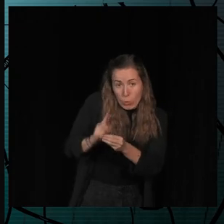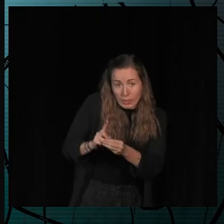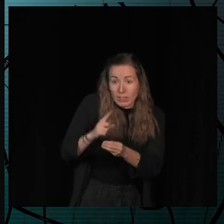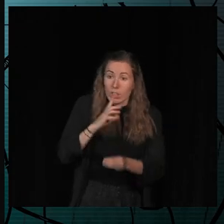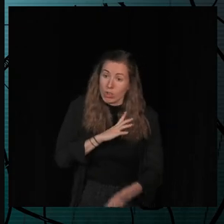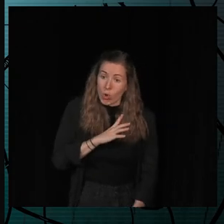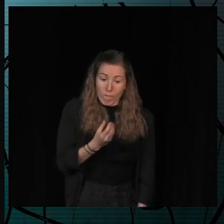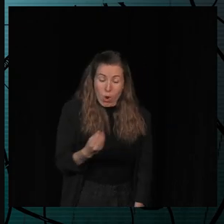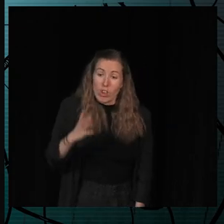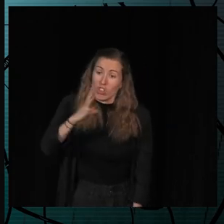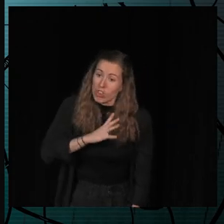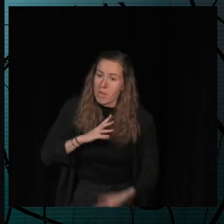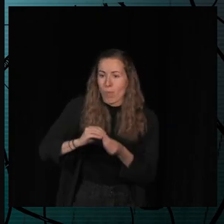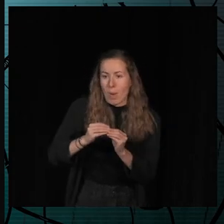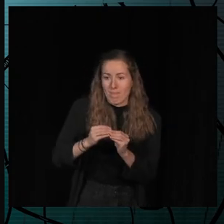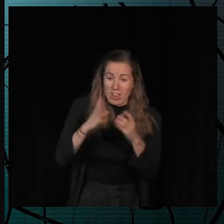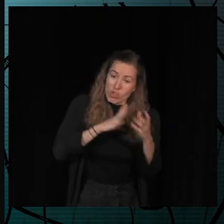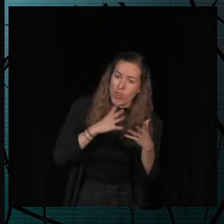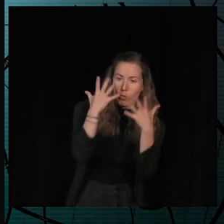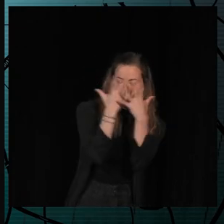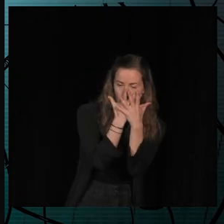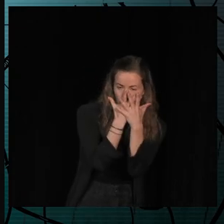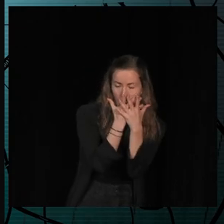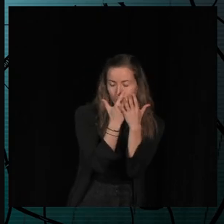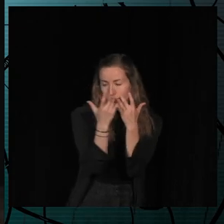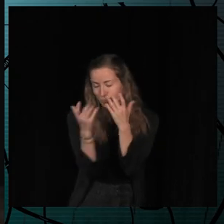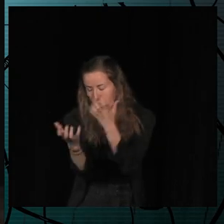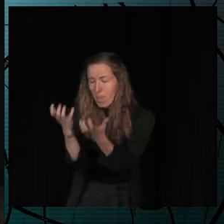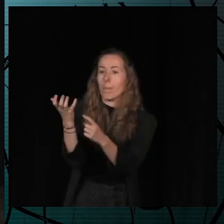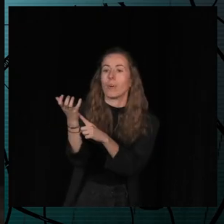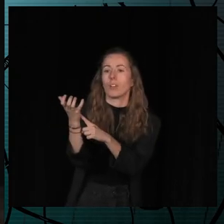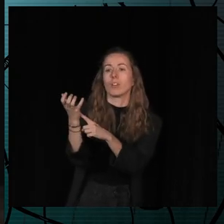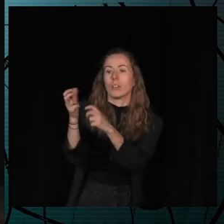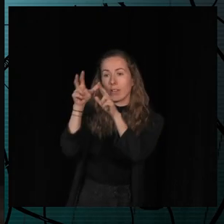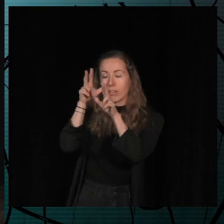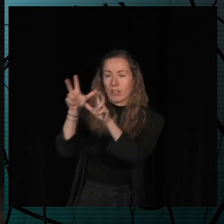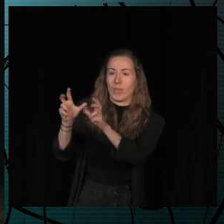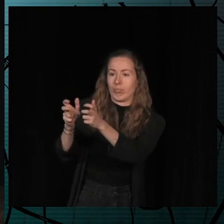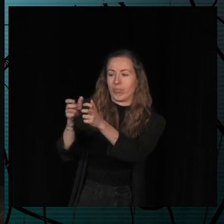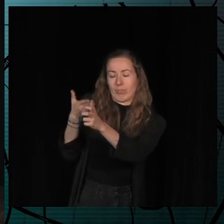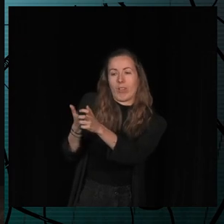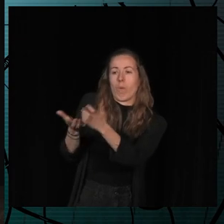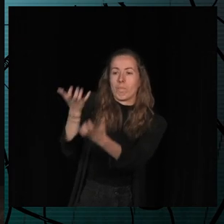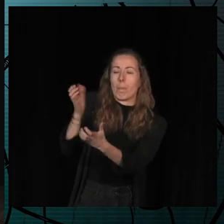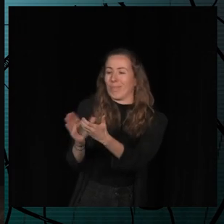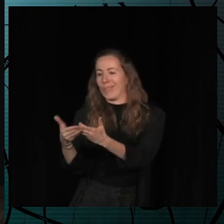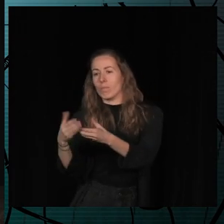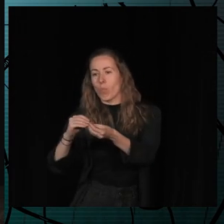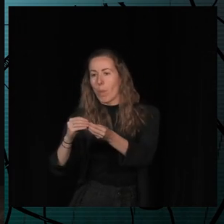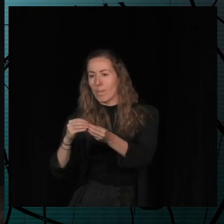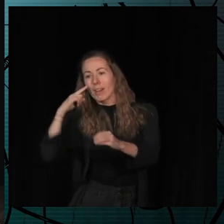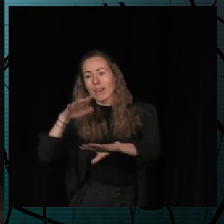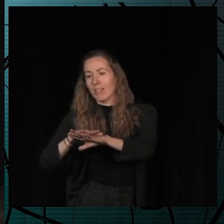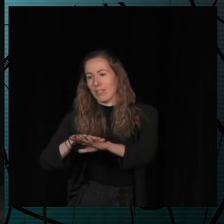existantes he au départ il y a un trouble existant qui est révélé à travers l'écran à travers le le le le jeu vidéo et c'est pour ça que la